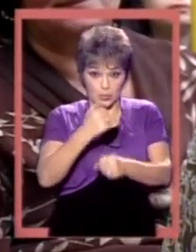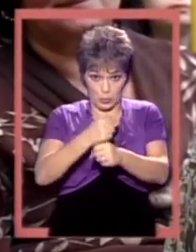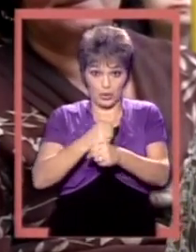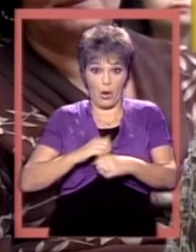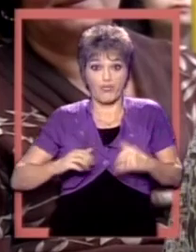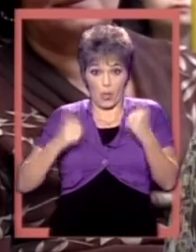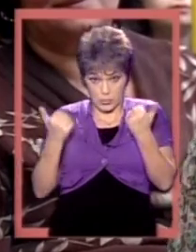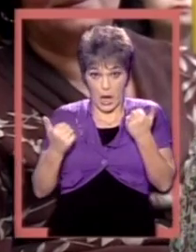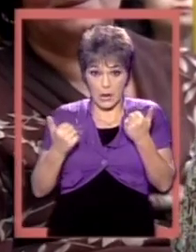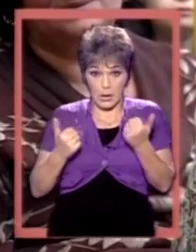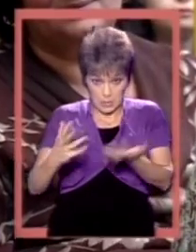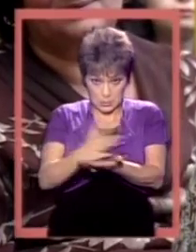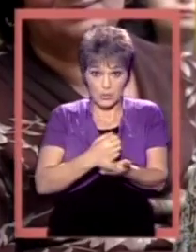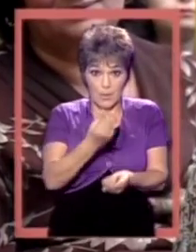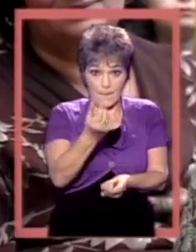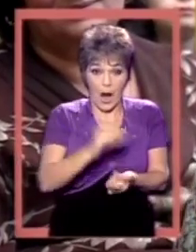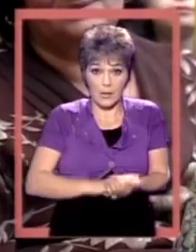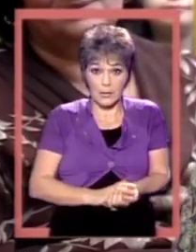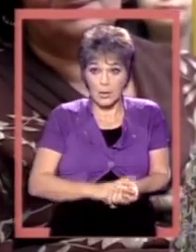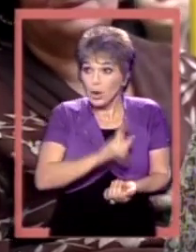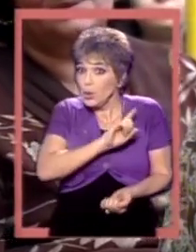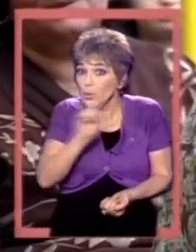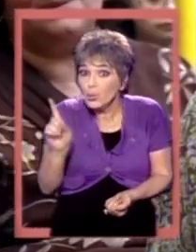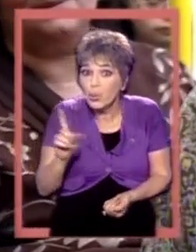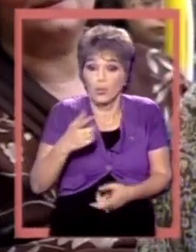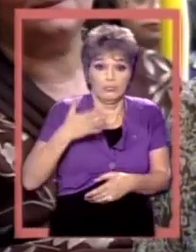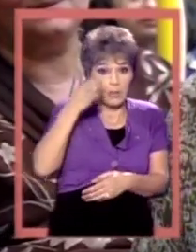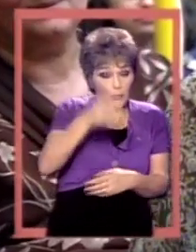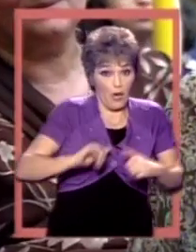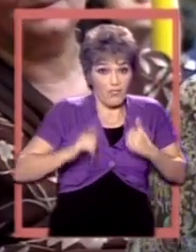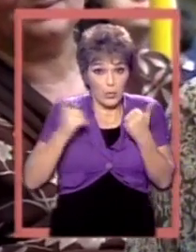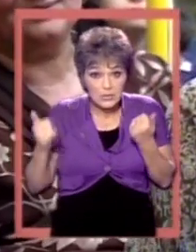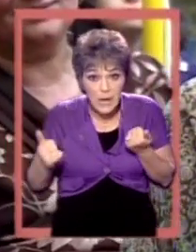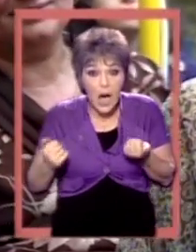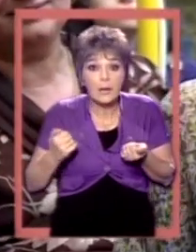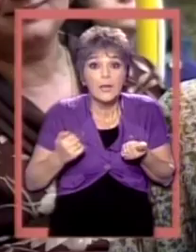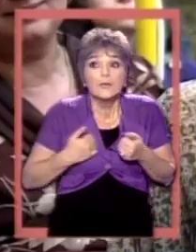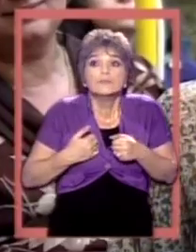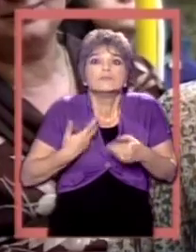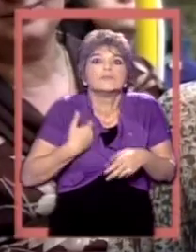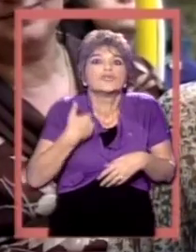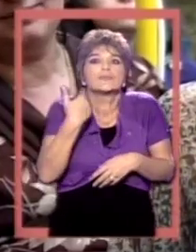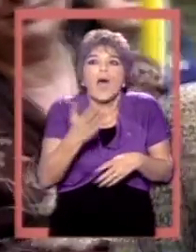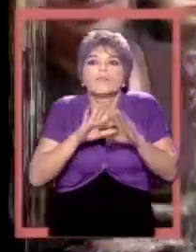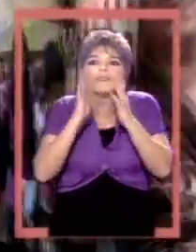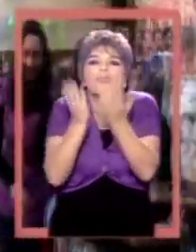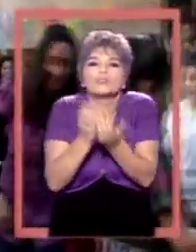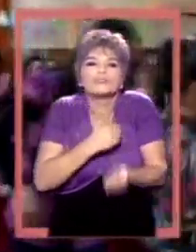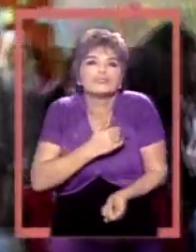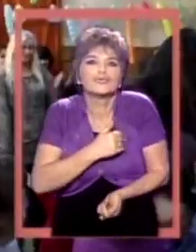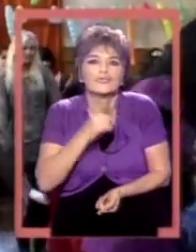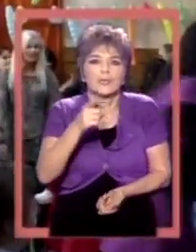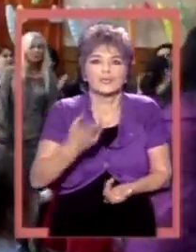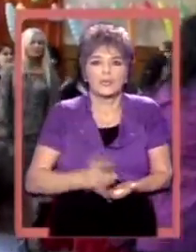din suflet, gratis și cu, nu știu, cu toată dăruirea pe care o ai.